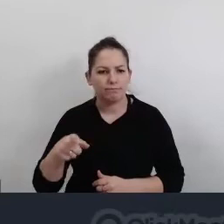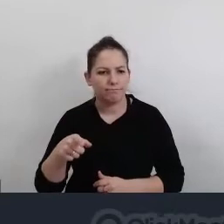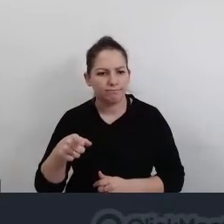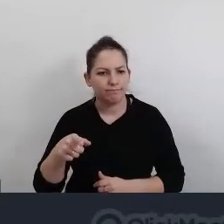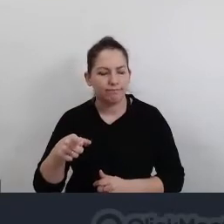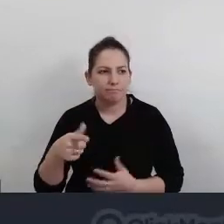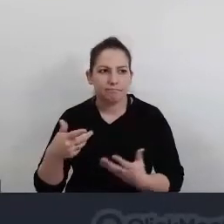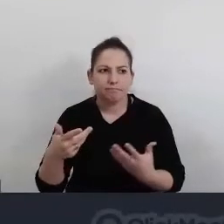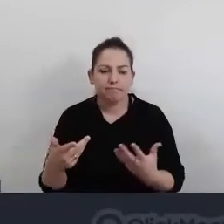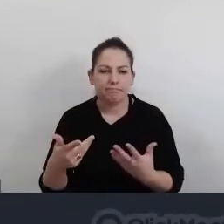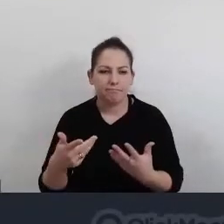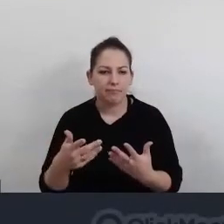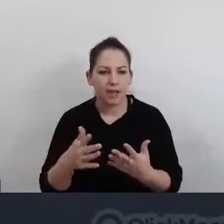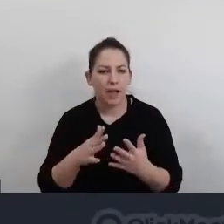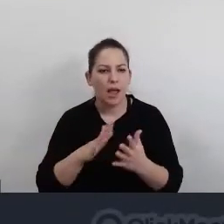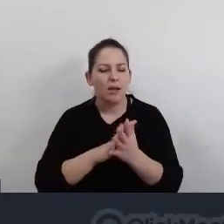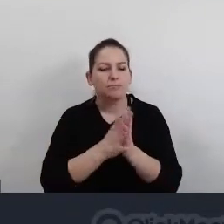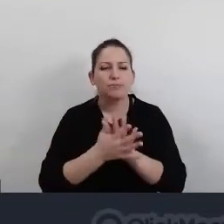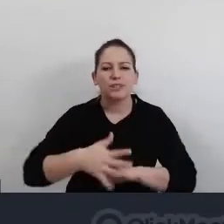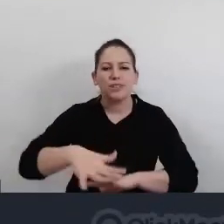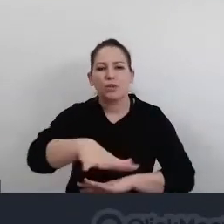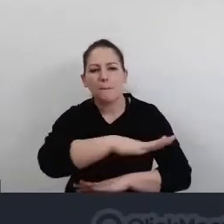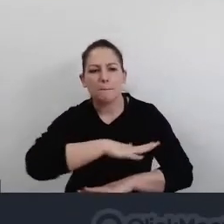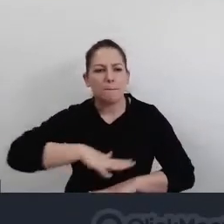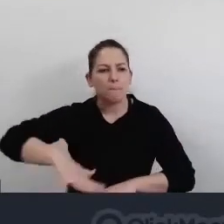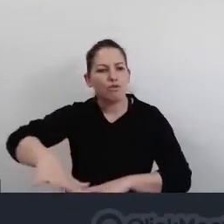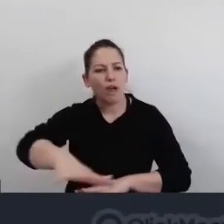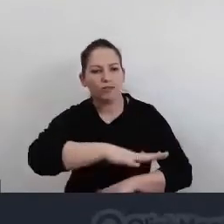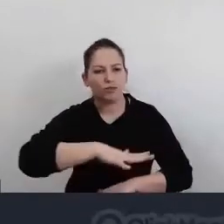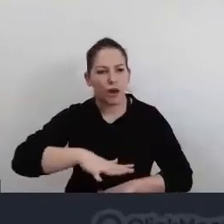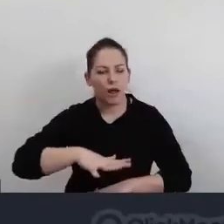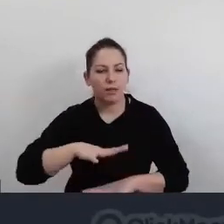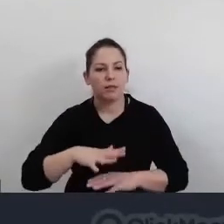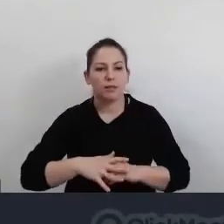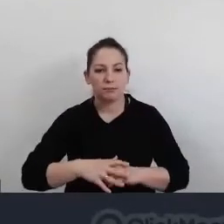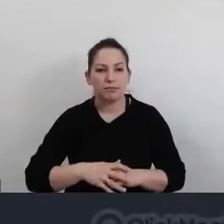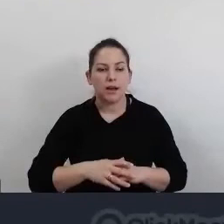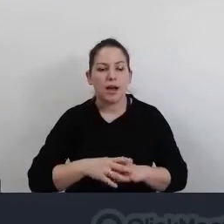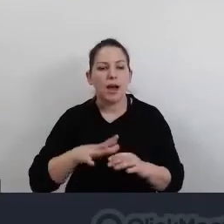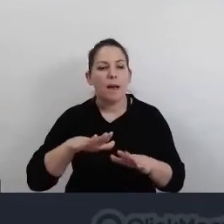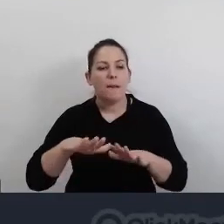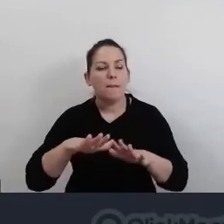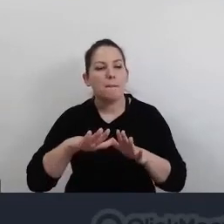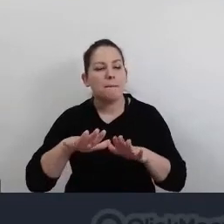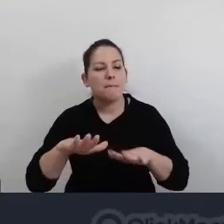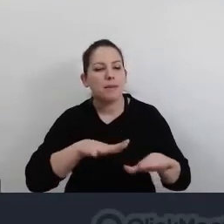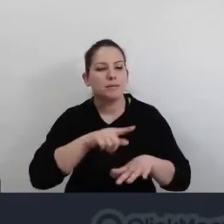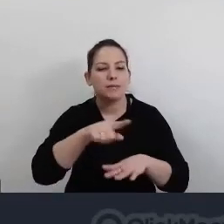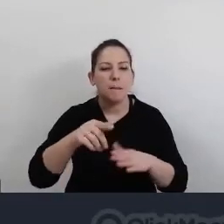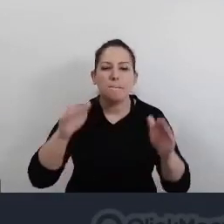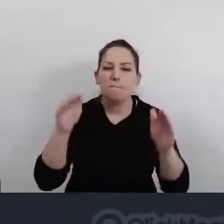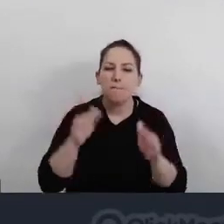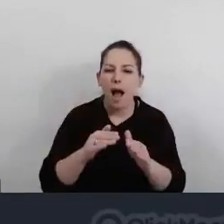takie przekształcenie przestrzeni Ostrowca, żeby tam znajdowali miejsce dla siebie mali i średni